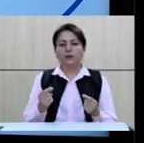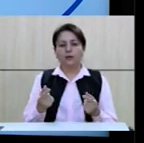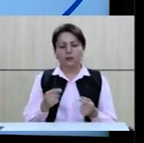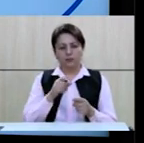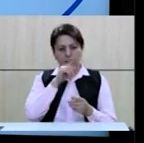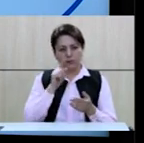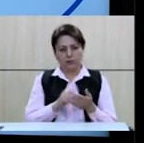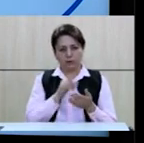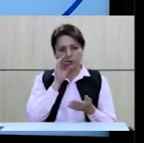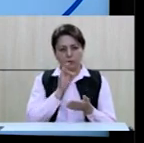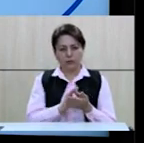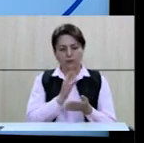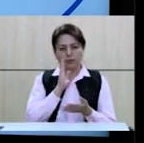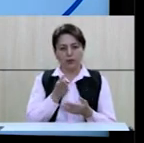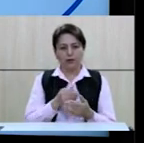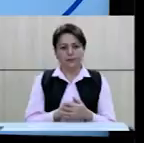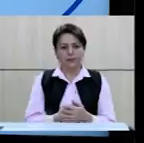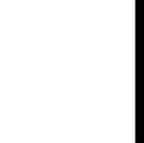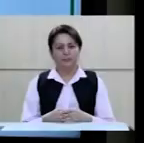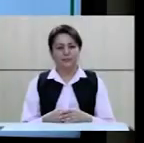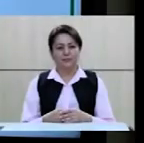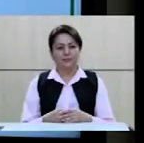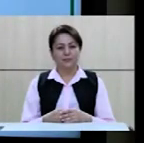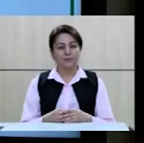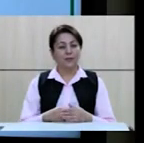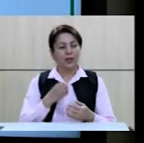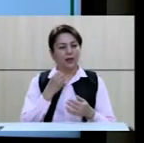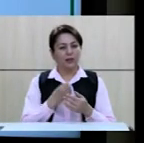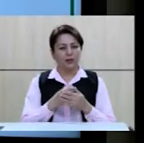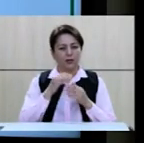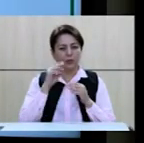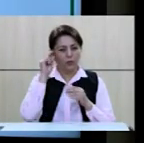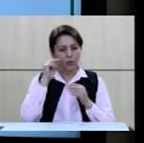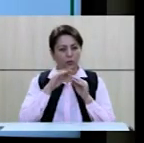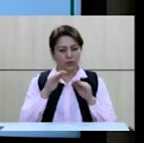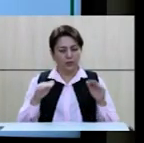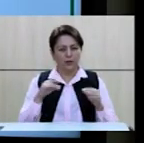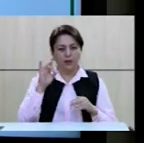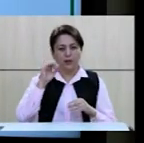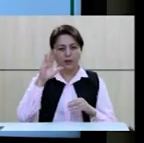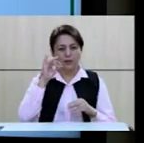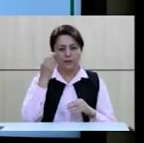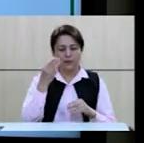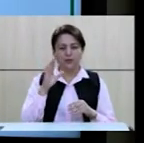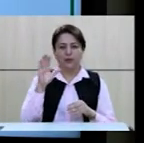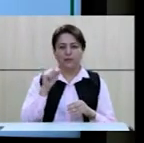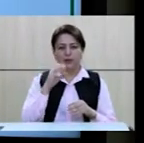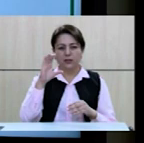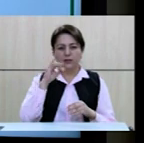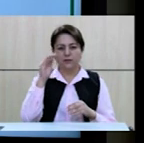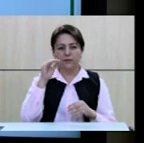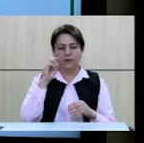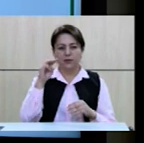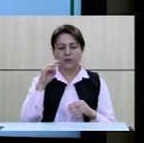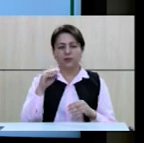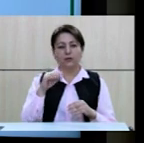so'roqlarga javob bo'lar edi. Qadrli o'quvchilar, ravish va sifatning bir-biridan farqini biz